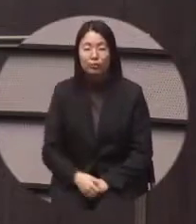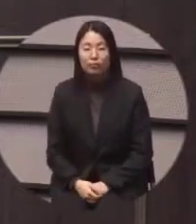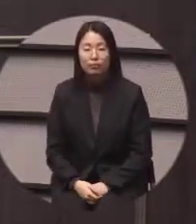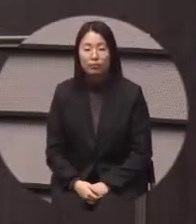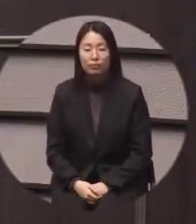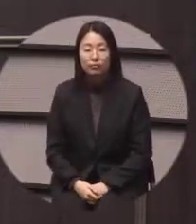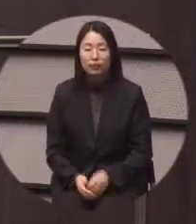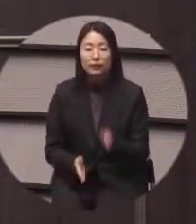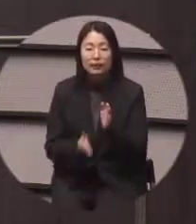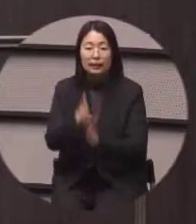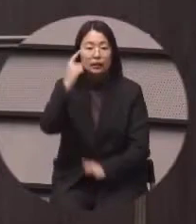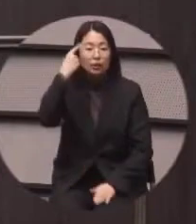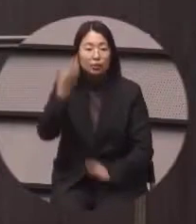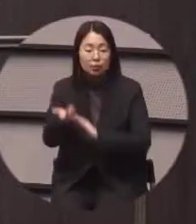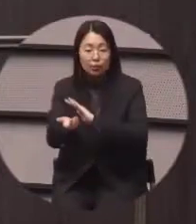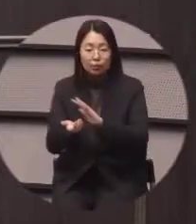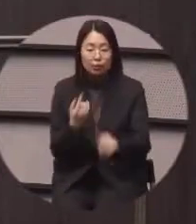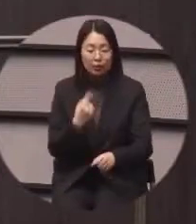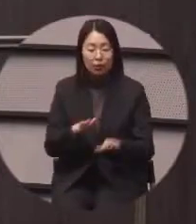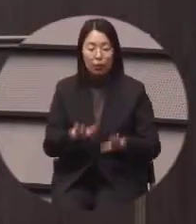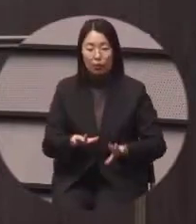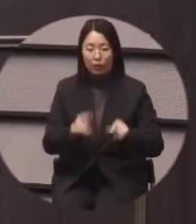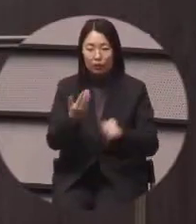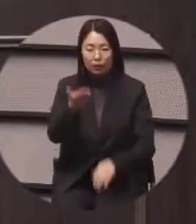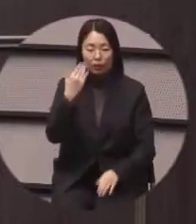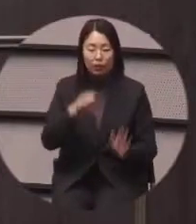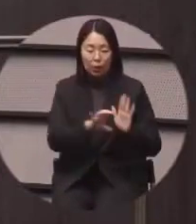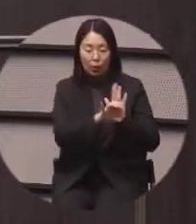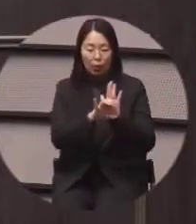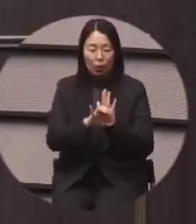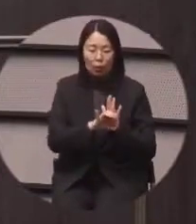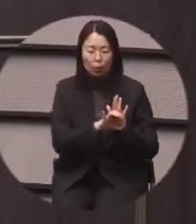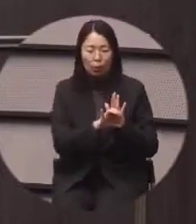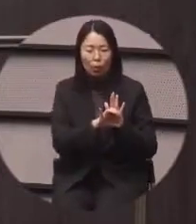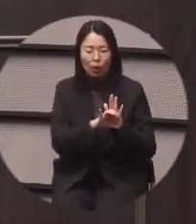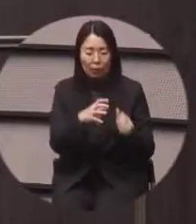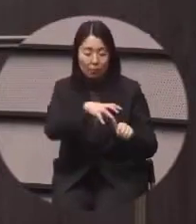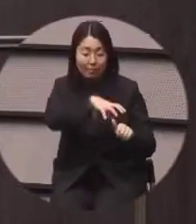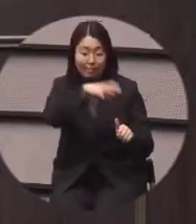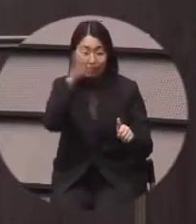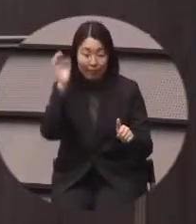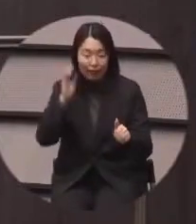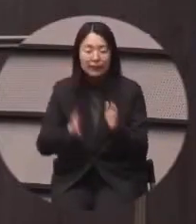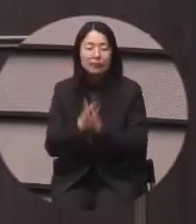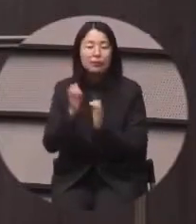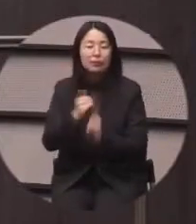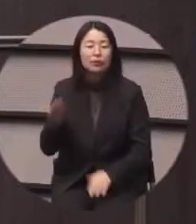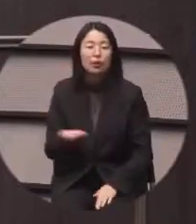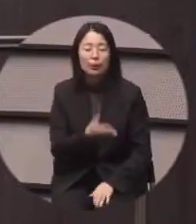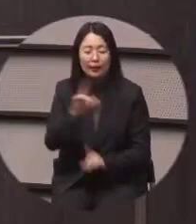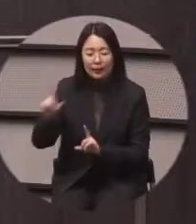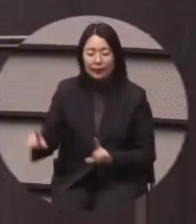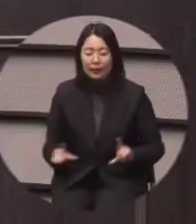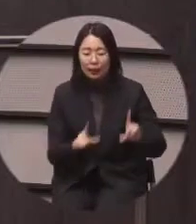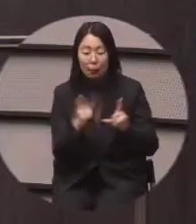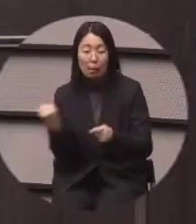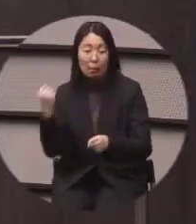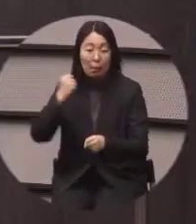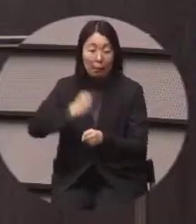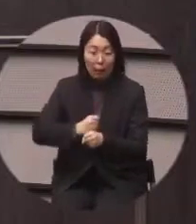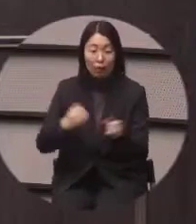시정 질문에 앞서 금년도는 지난 코로나19 팬데믹과 수혜로부터 벗어나 시민 여러분의 일상생활을